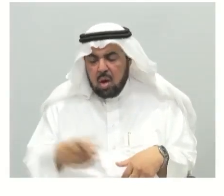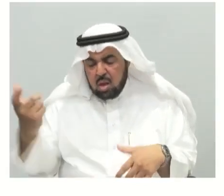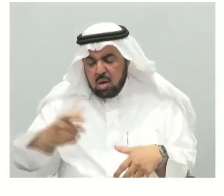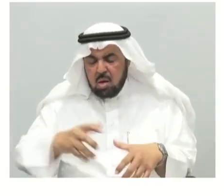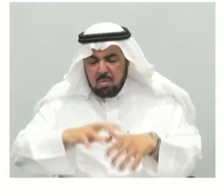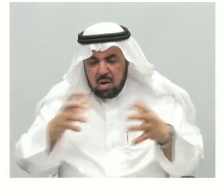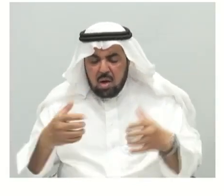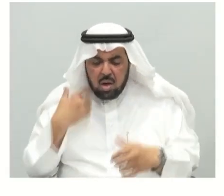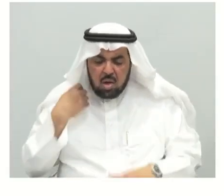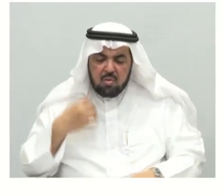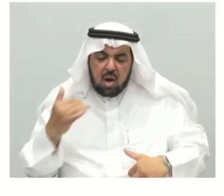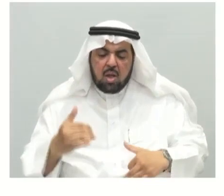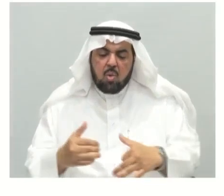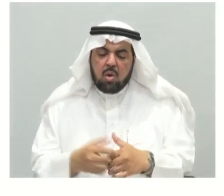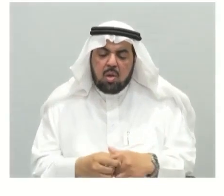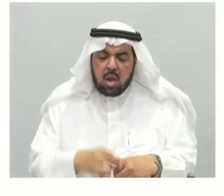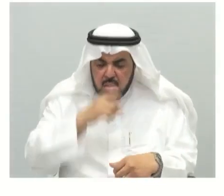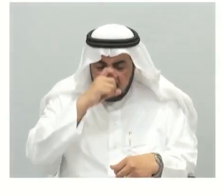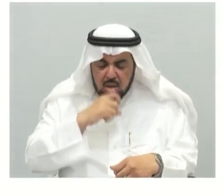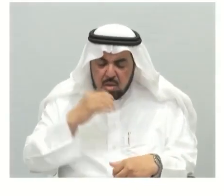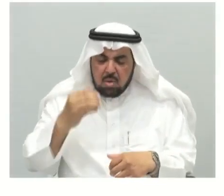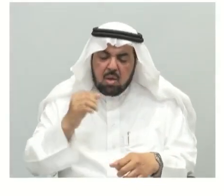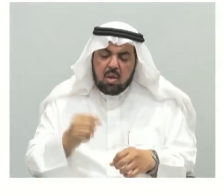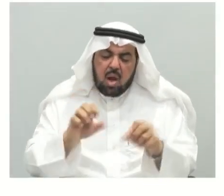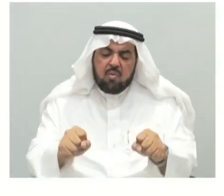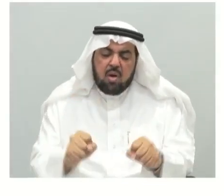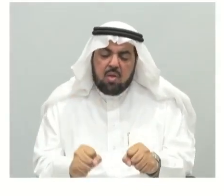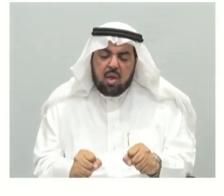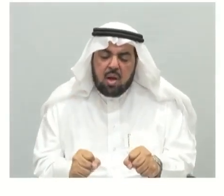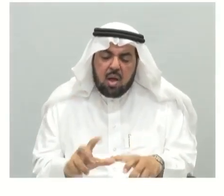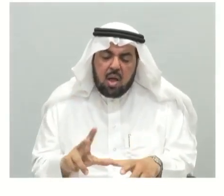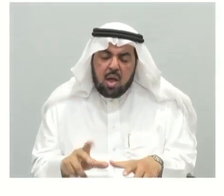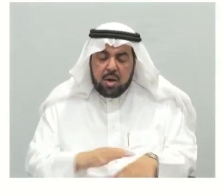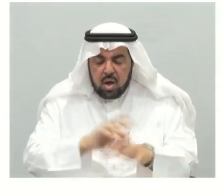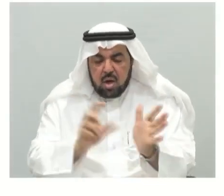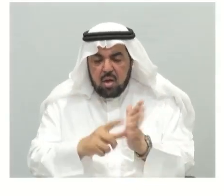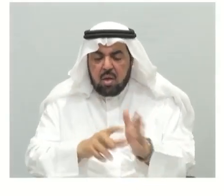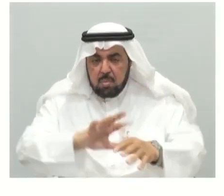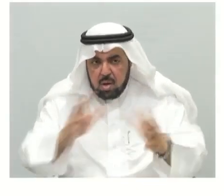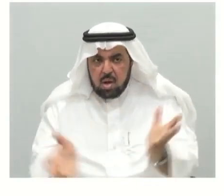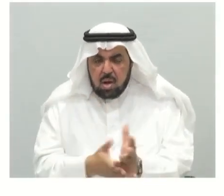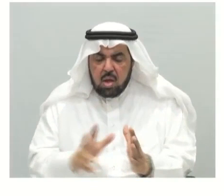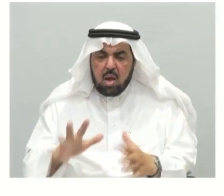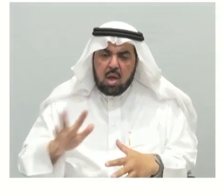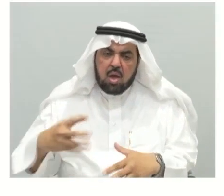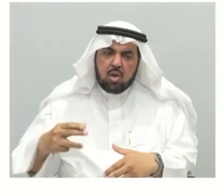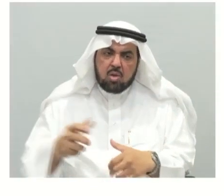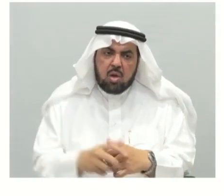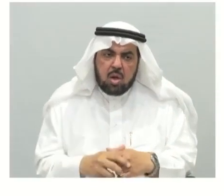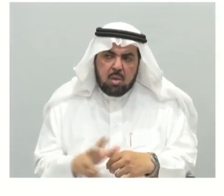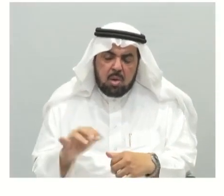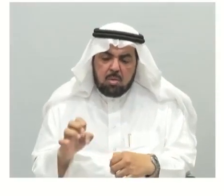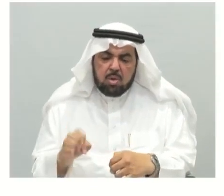فما الخطوات التي يجب اتخاذها للحفاظ على النظام البيئي للشعاب المرجانيه وحمايته ماذا